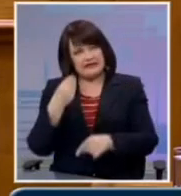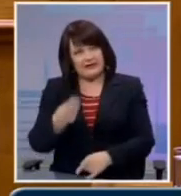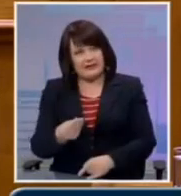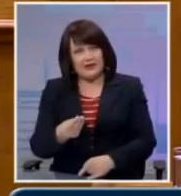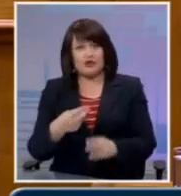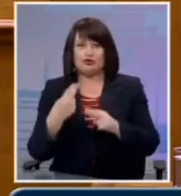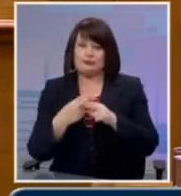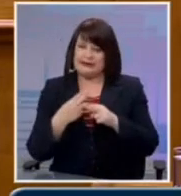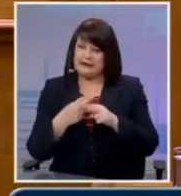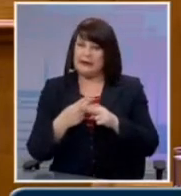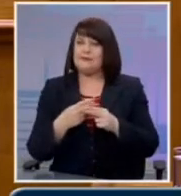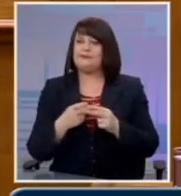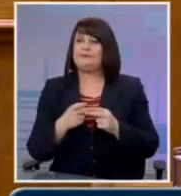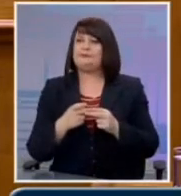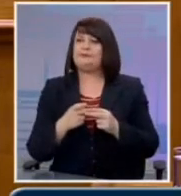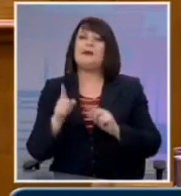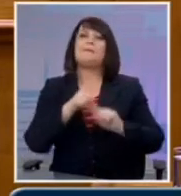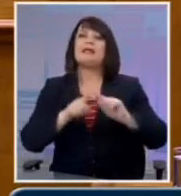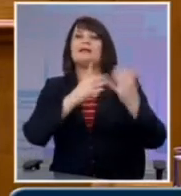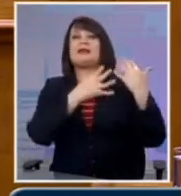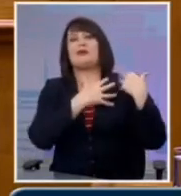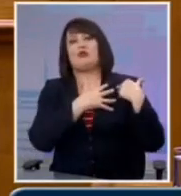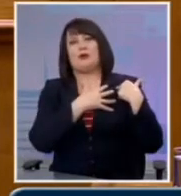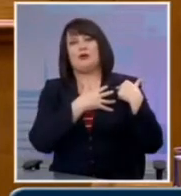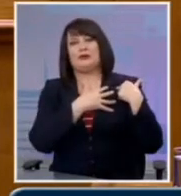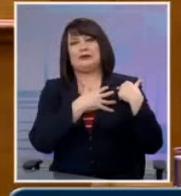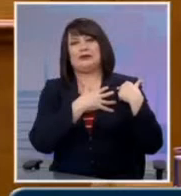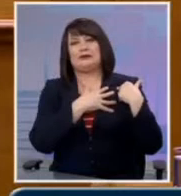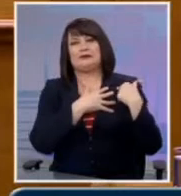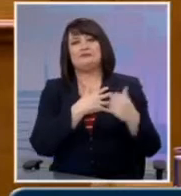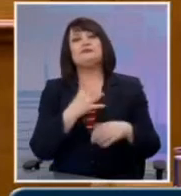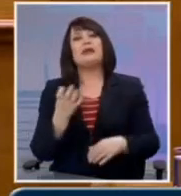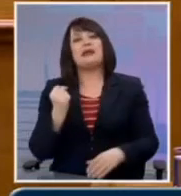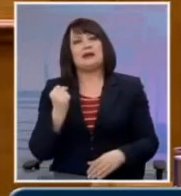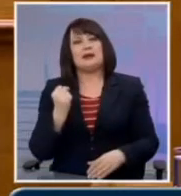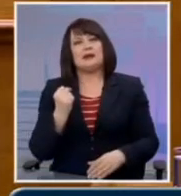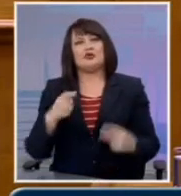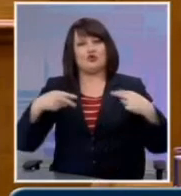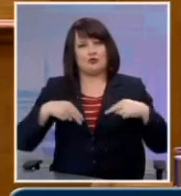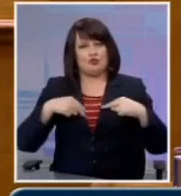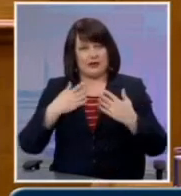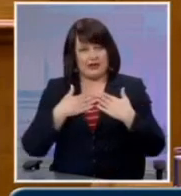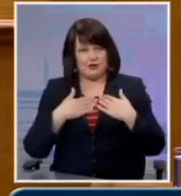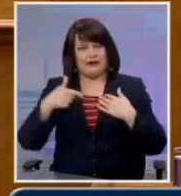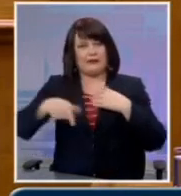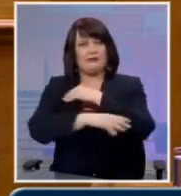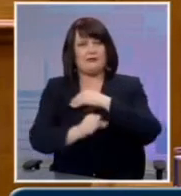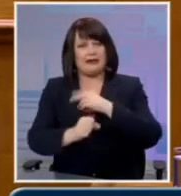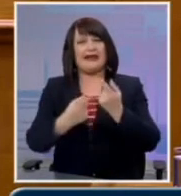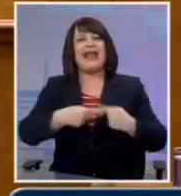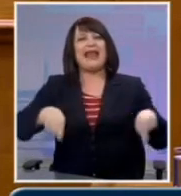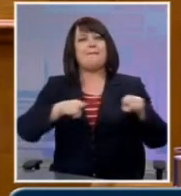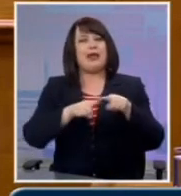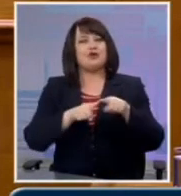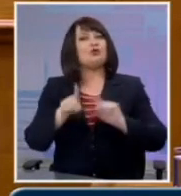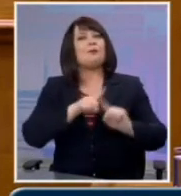έχουν σημασία. Ποιες αρμοδιότητες κρατάει το Υπουργείο και η Γενική Γραμματεία Λιμένων,